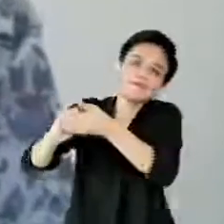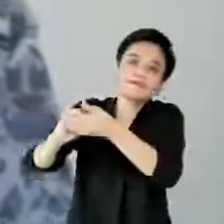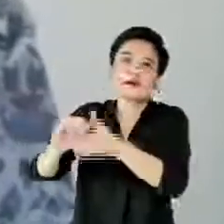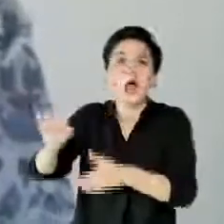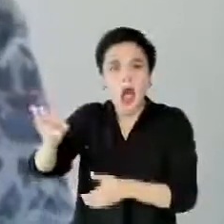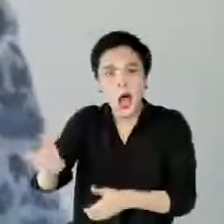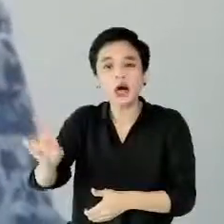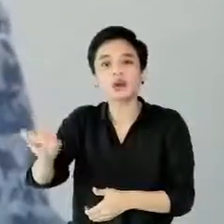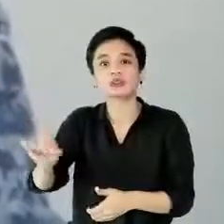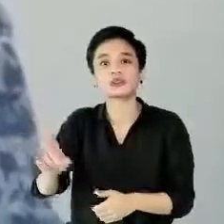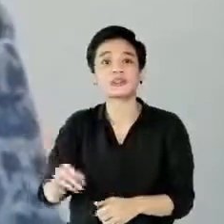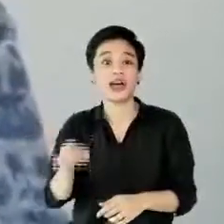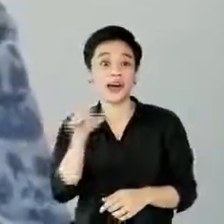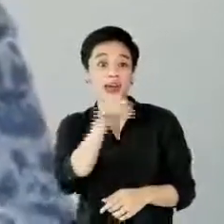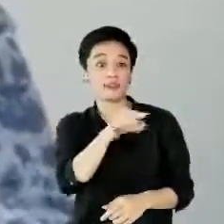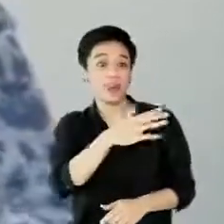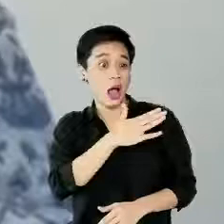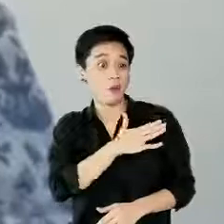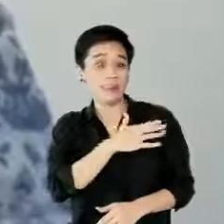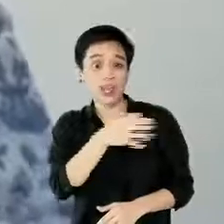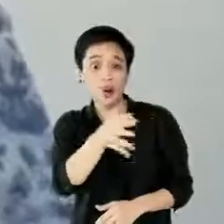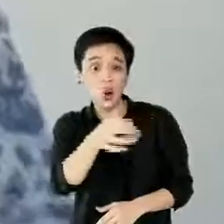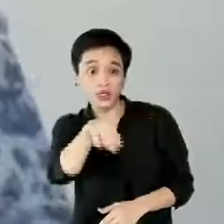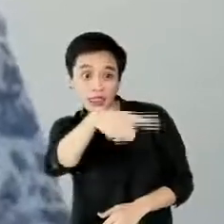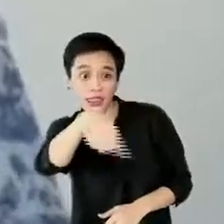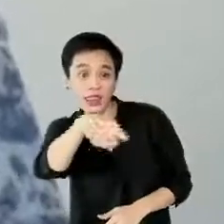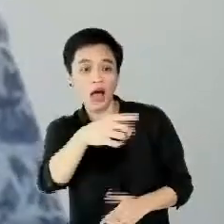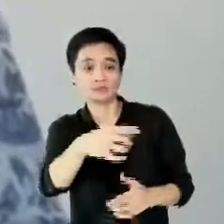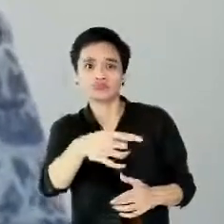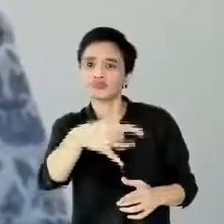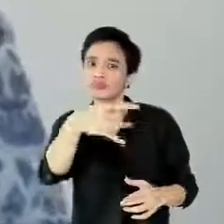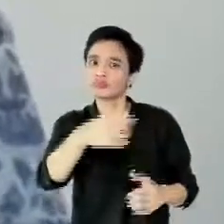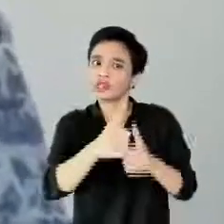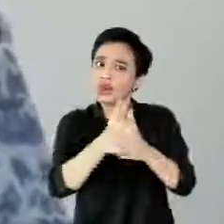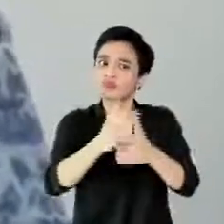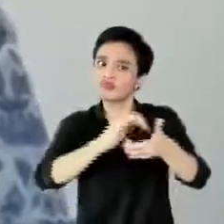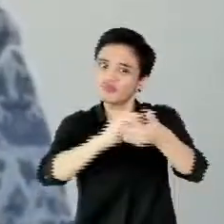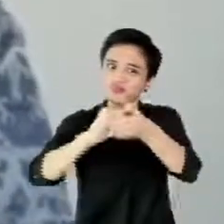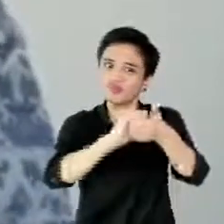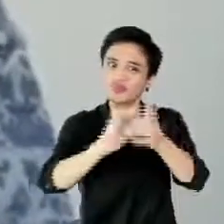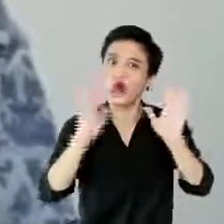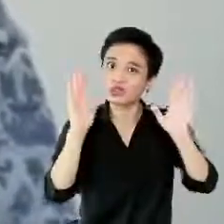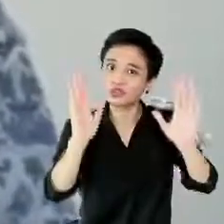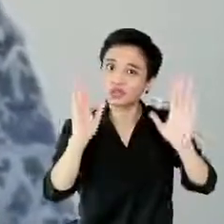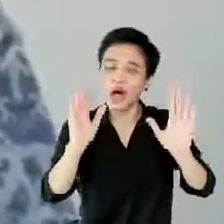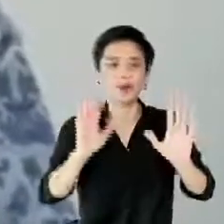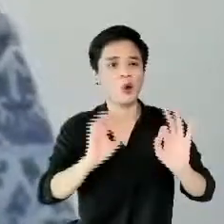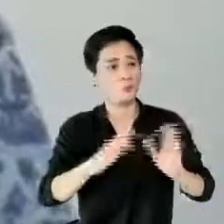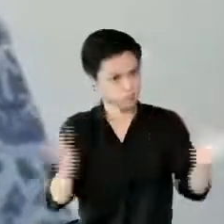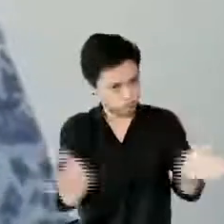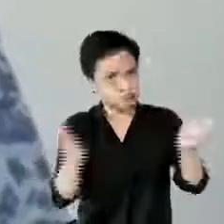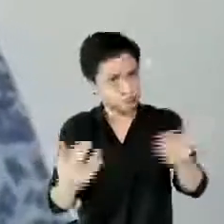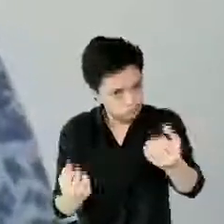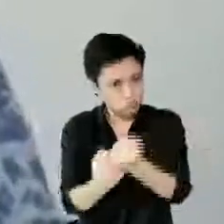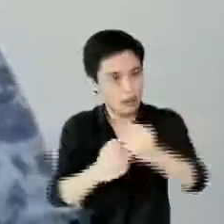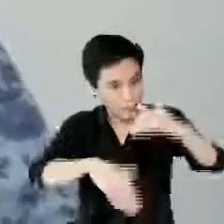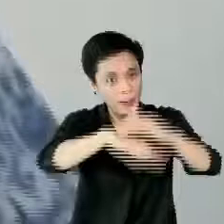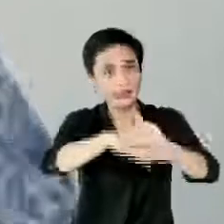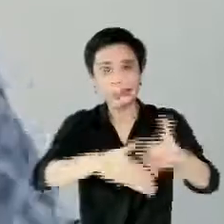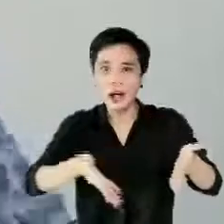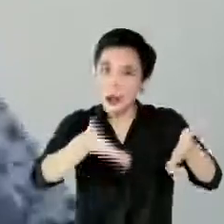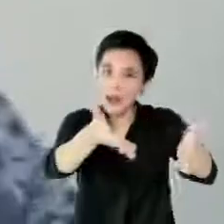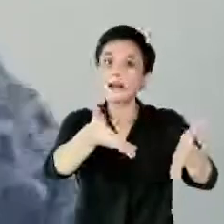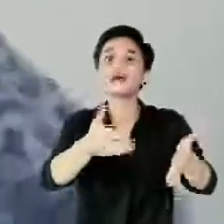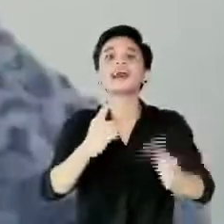melakukan operasi Kebumen di wilayah masing-masing itu kita dorong untuk lebih maksimal jadi total